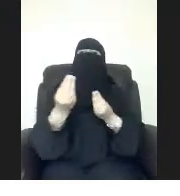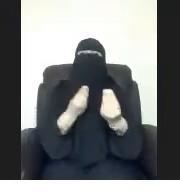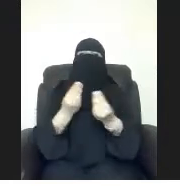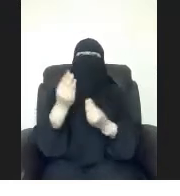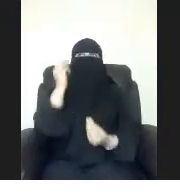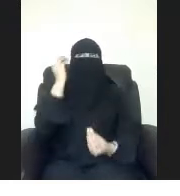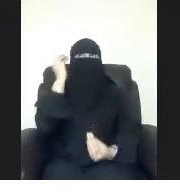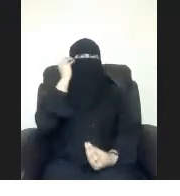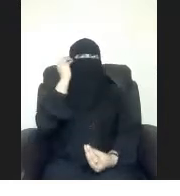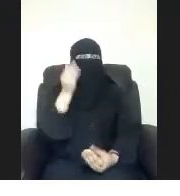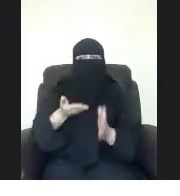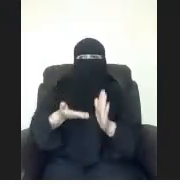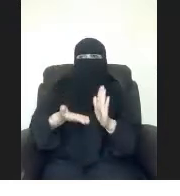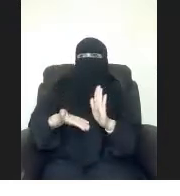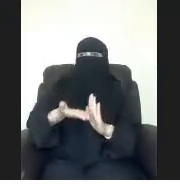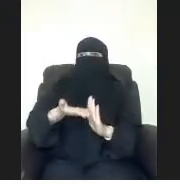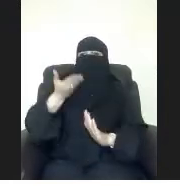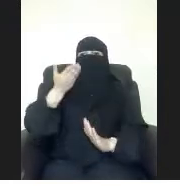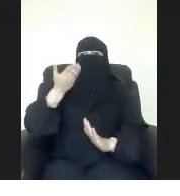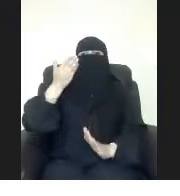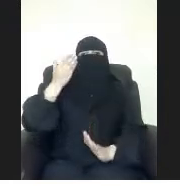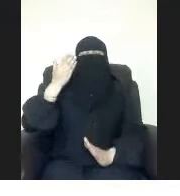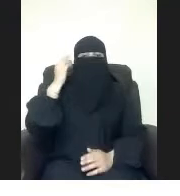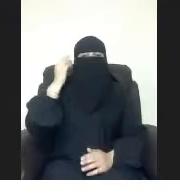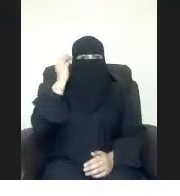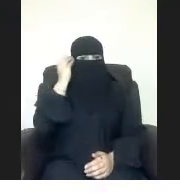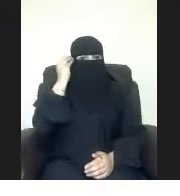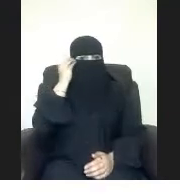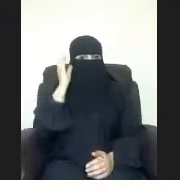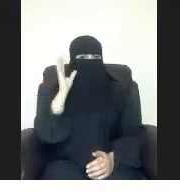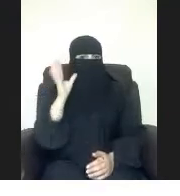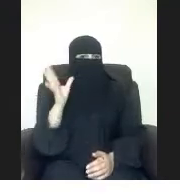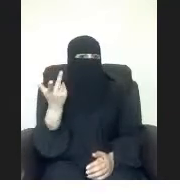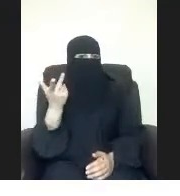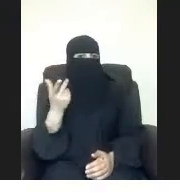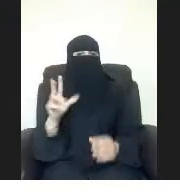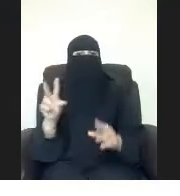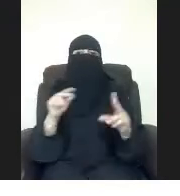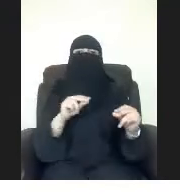معرفية أعلى من التعلم مع أقرانهم والمعلم.